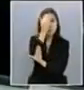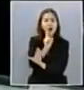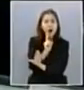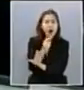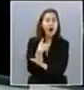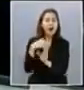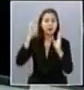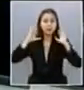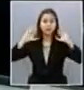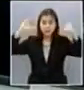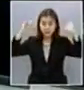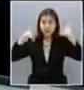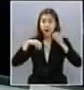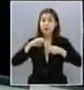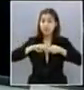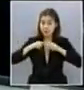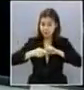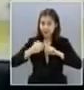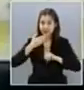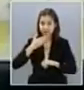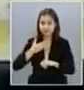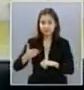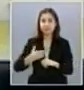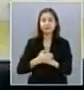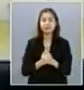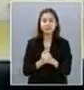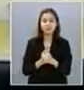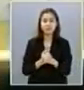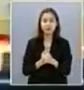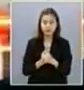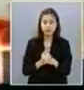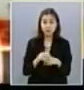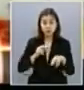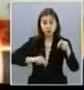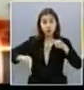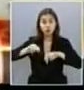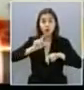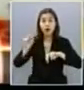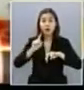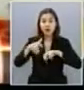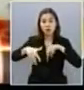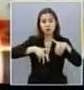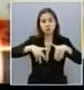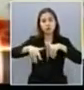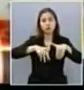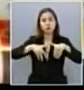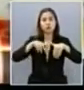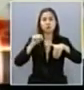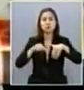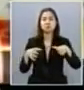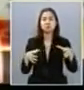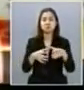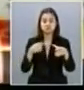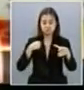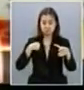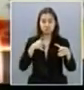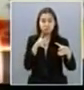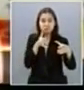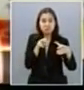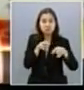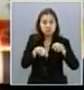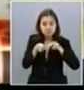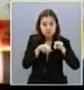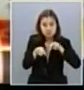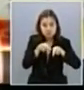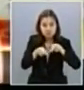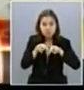องการแก้ปัญหานี้อย่างยั่งยืน ก็มีการดูแลเรื่องประชารัฐที่จะดูแลคนในชุมชนอยู่แล้วตรงนี้ต้องอย่าให้หลุดอีกส่ว